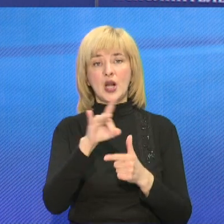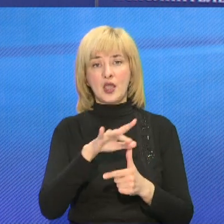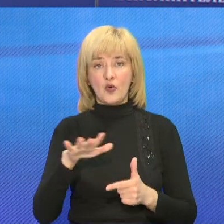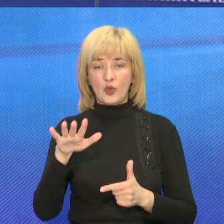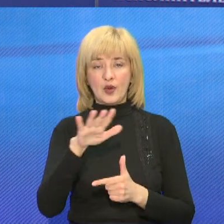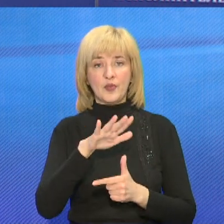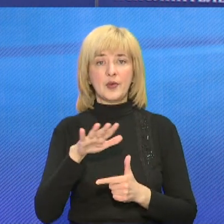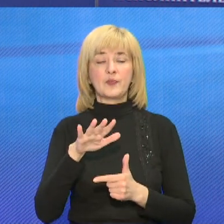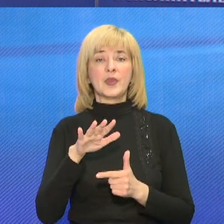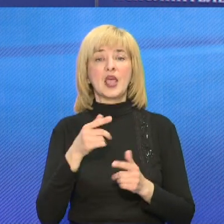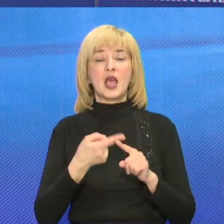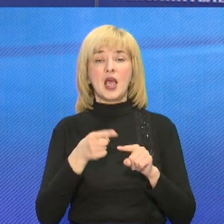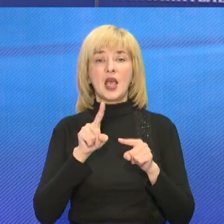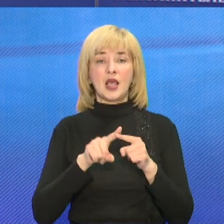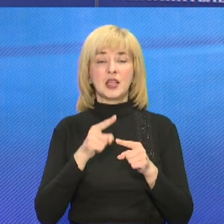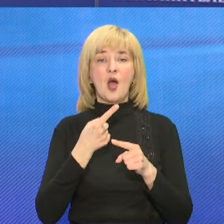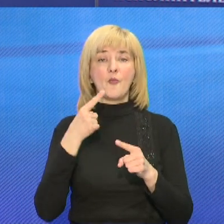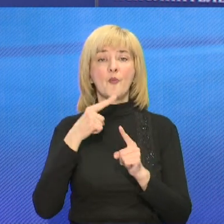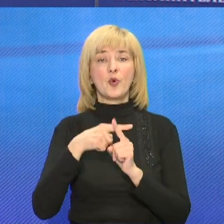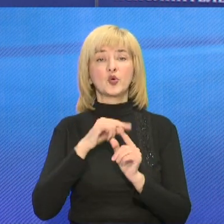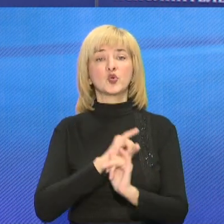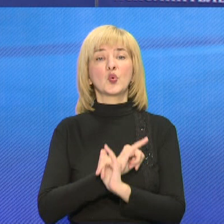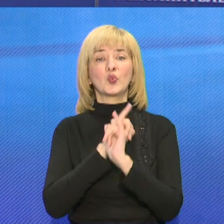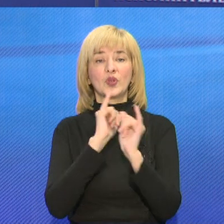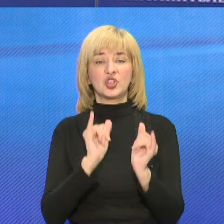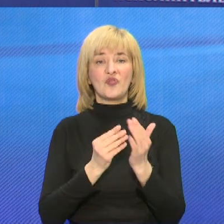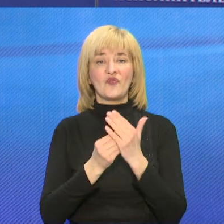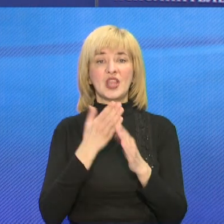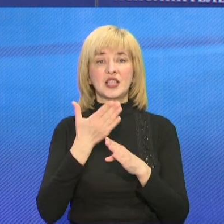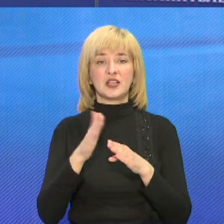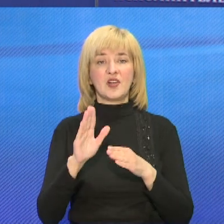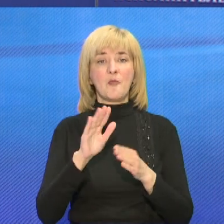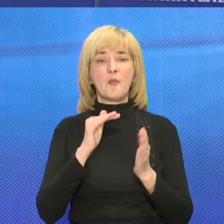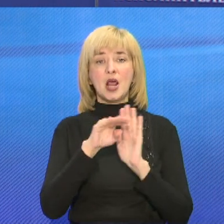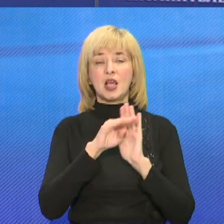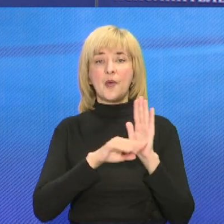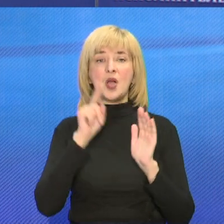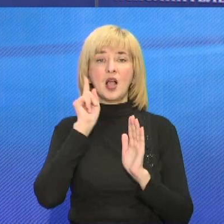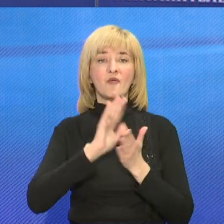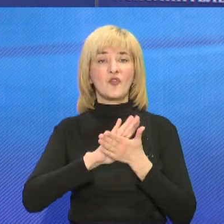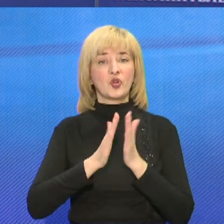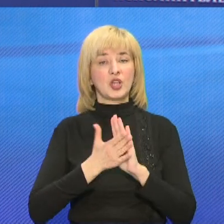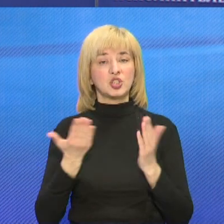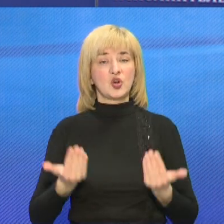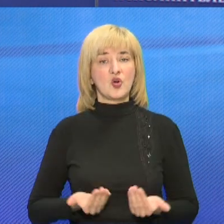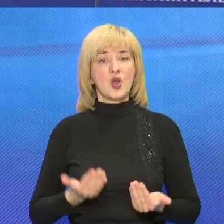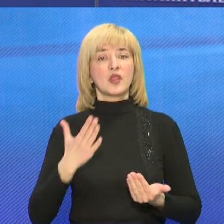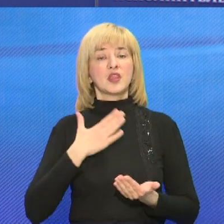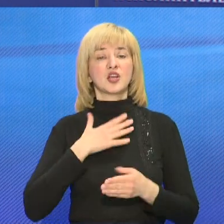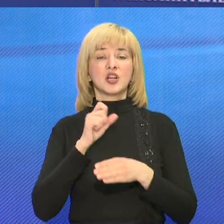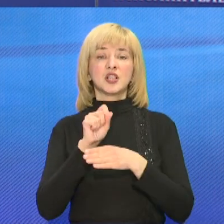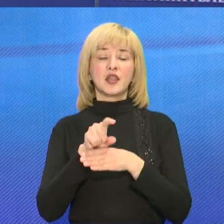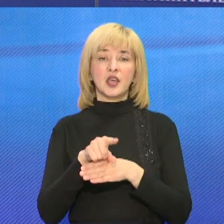Поэтому, наверное, вот это плюс увеличивается финансирование программы «Комфортное жилье». То есть наша задача – обеспечить комфортные